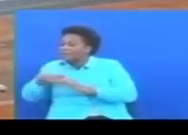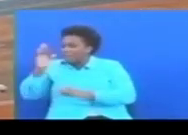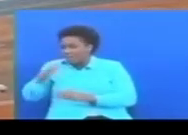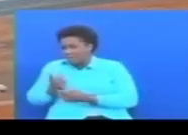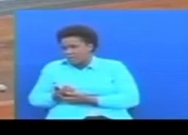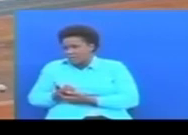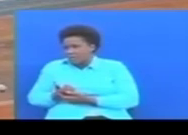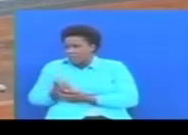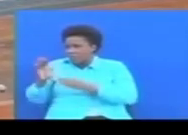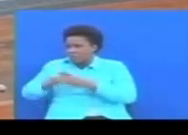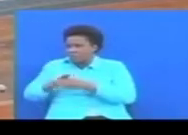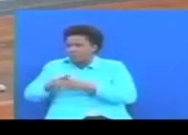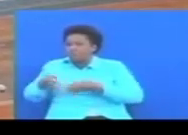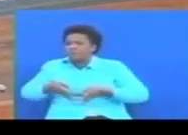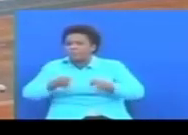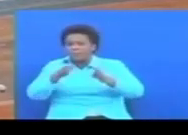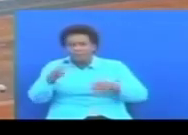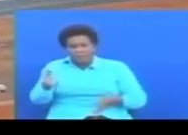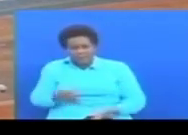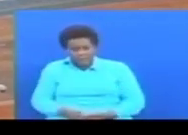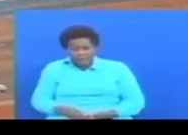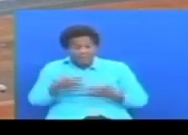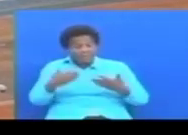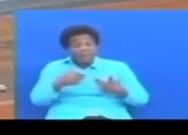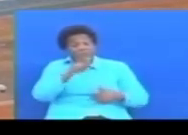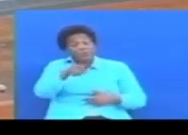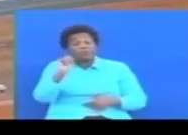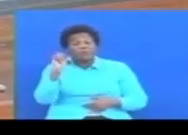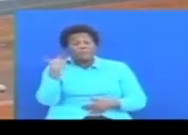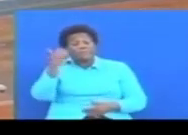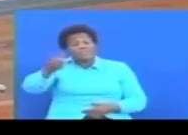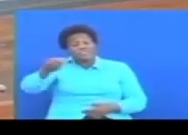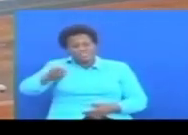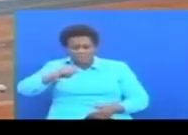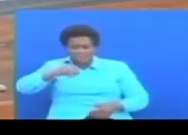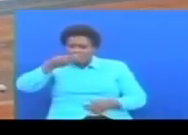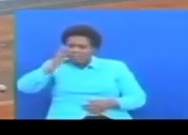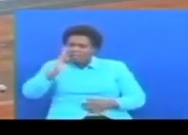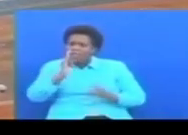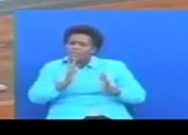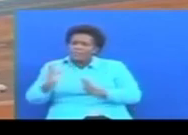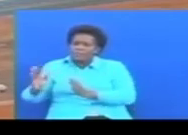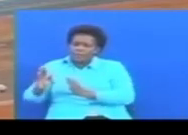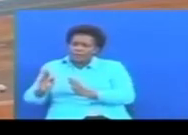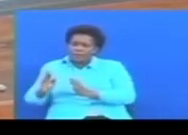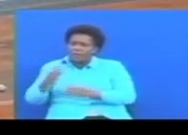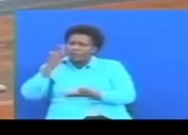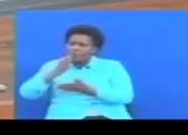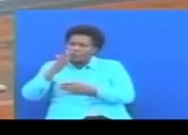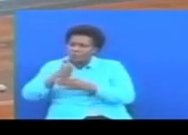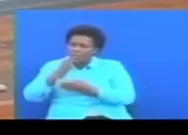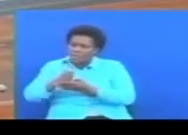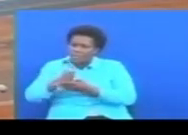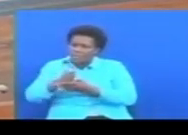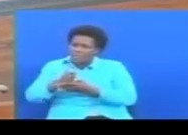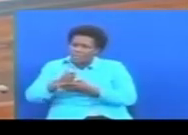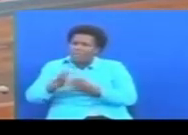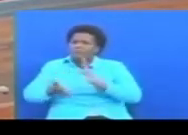Lakini niseme tu kwa wananchi wa Mbeya vijijini kwamba tumejipanga vizuri sasa kuanza kujenga hii bypass kwa ajili ya huduma muhimu katika eneo hili.